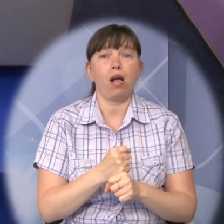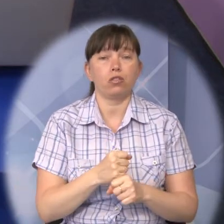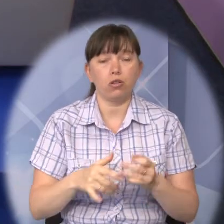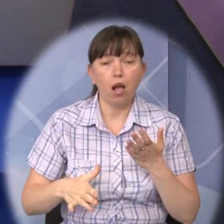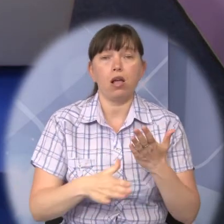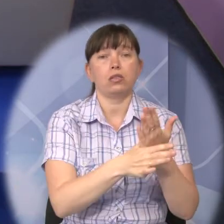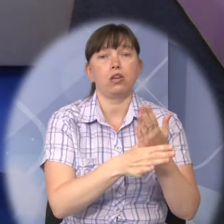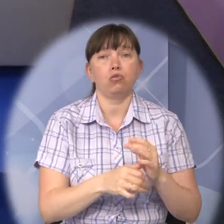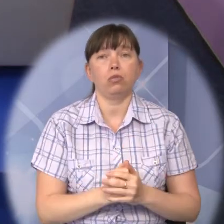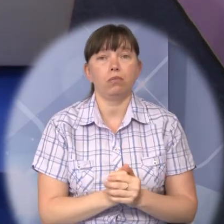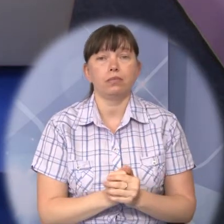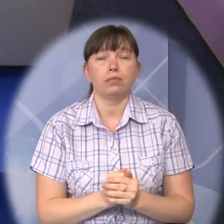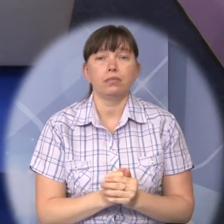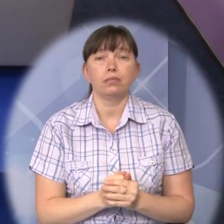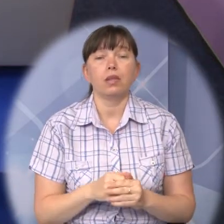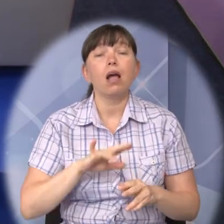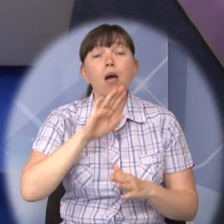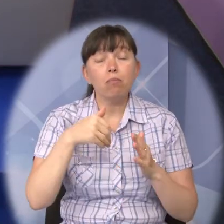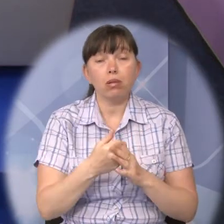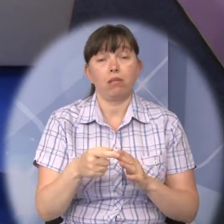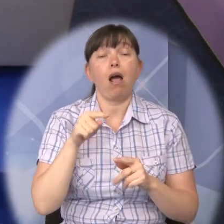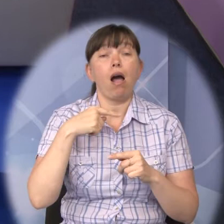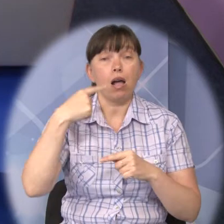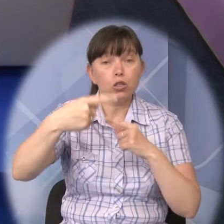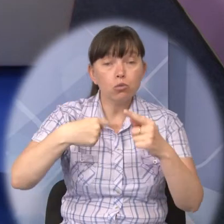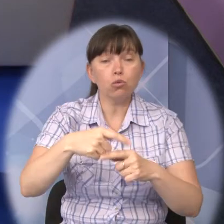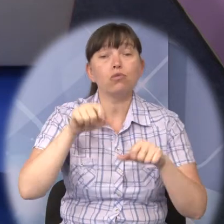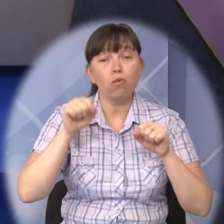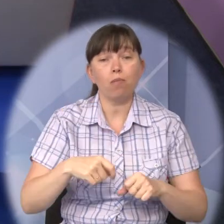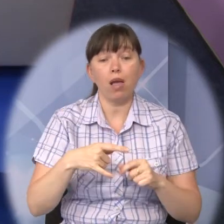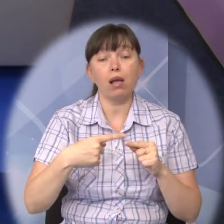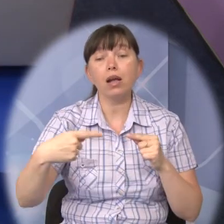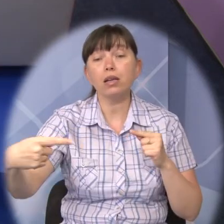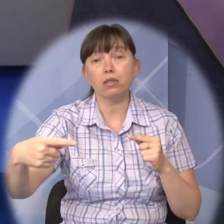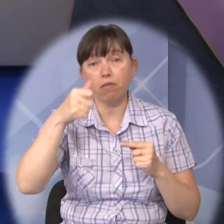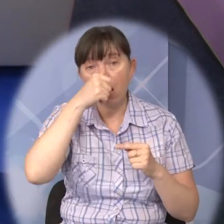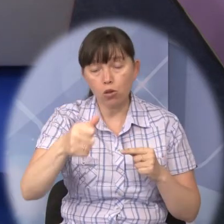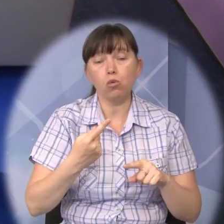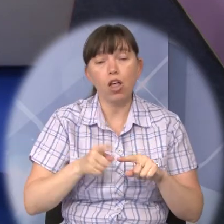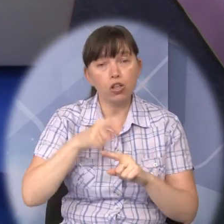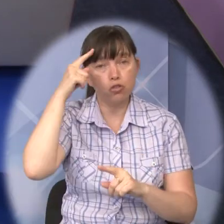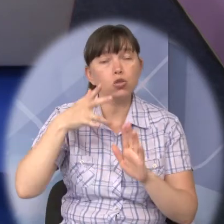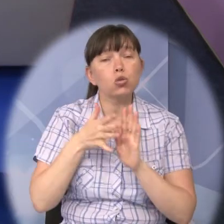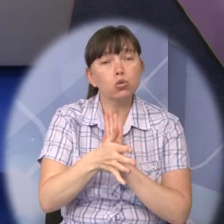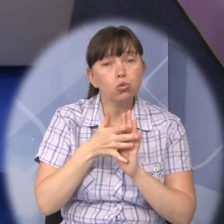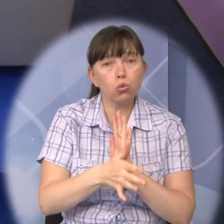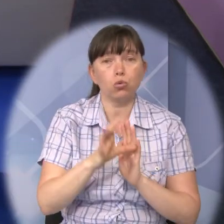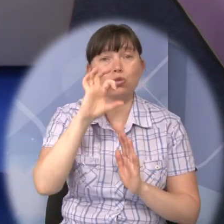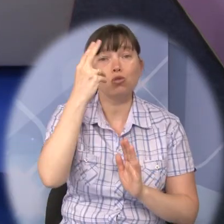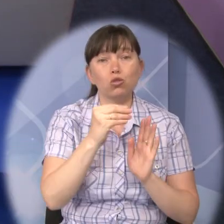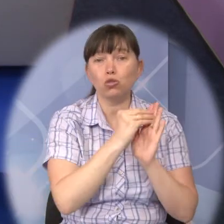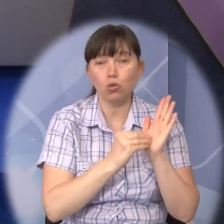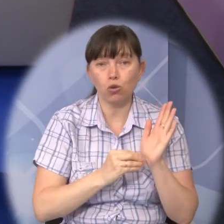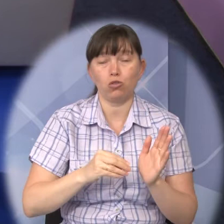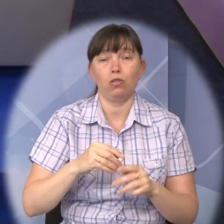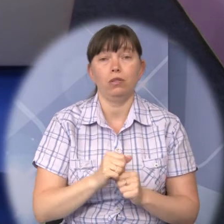Din puținul pe care îl putem face. Până atunci să sperăm că vom avea în câteva luni și acest studiu Sociopolis, realizat